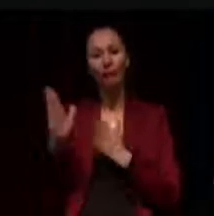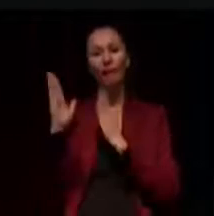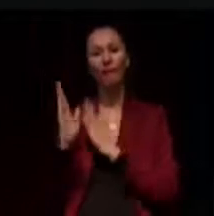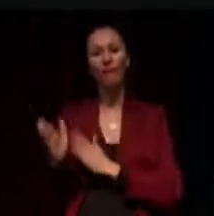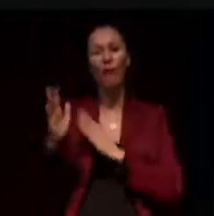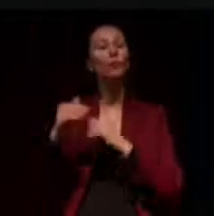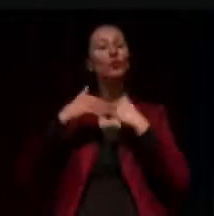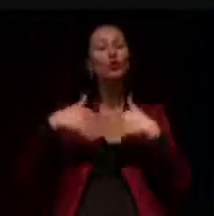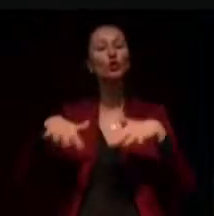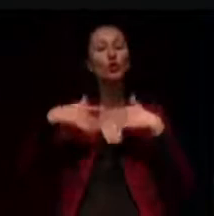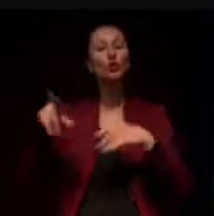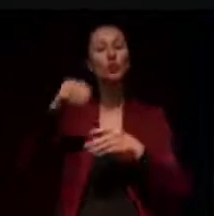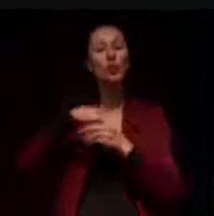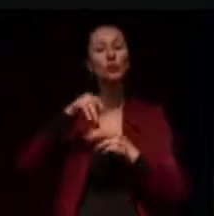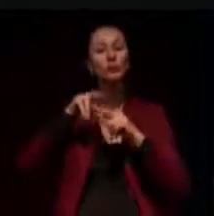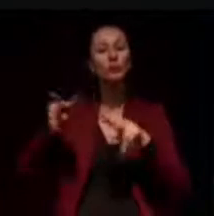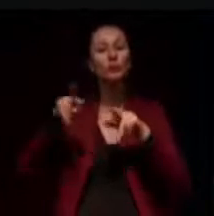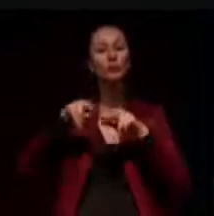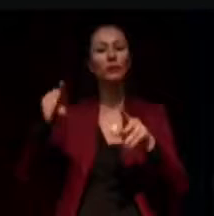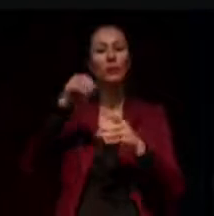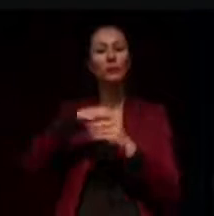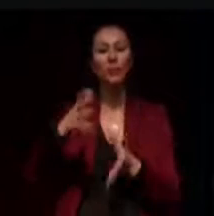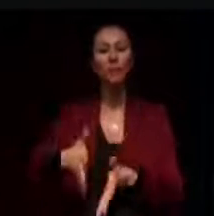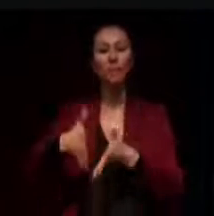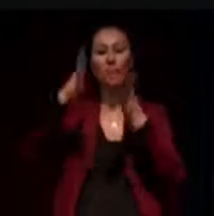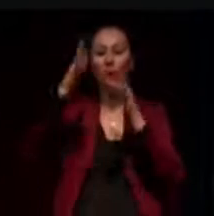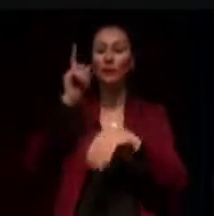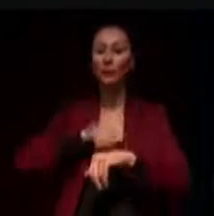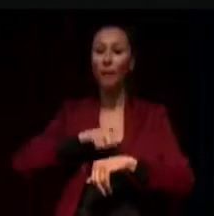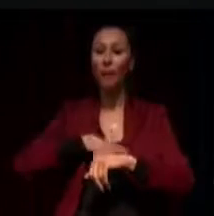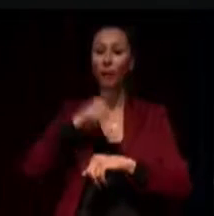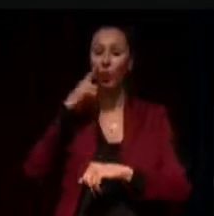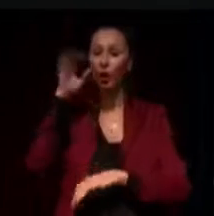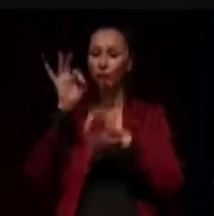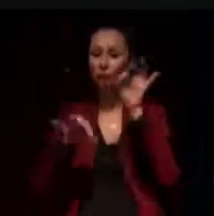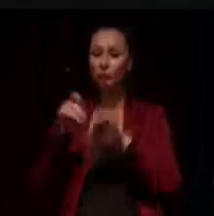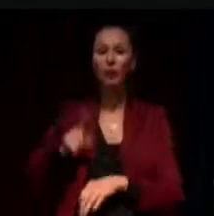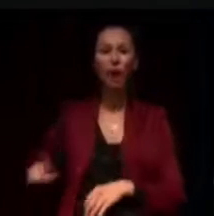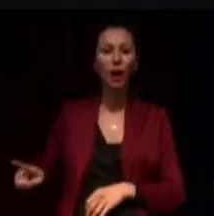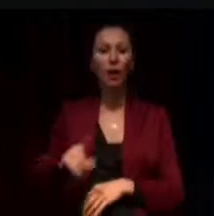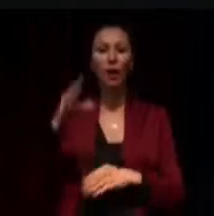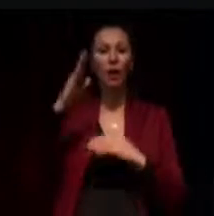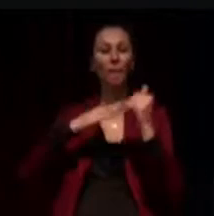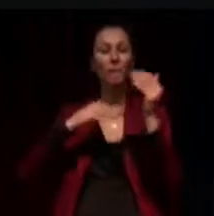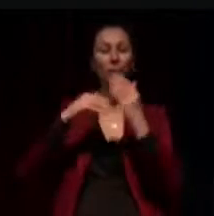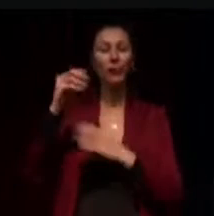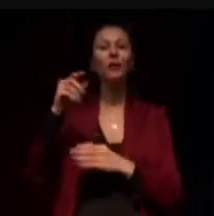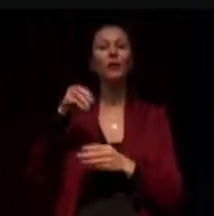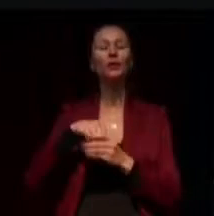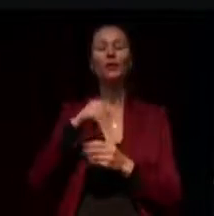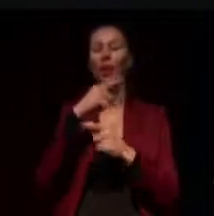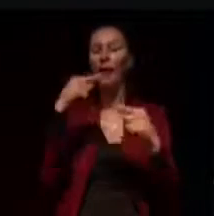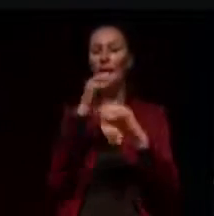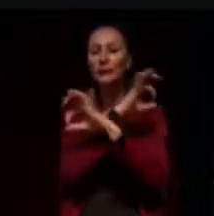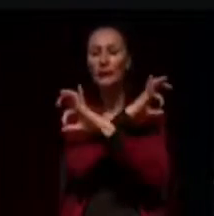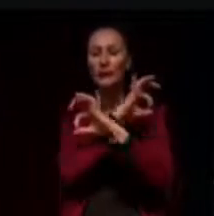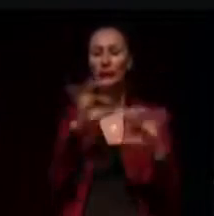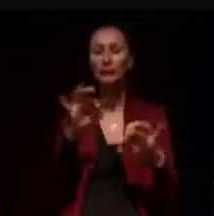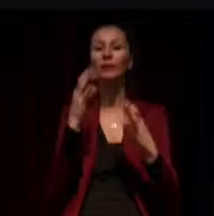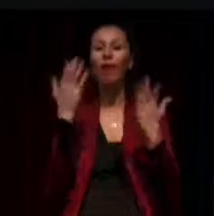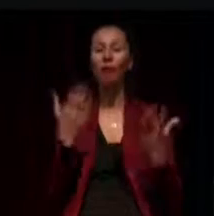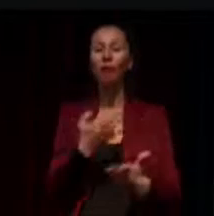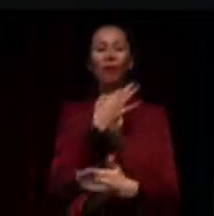çürük binalara zamanında müdahalelerin yapılması, yapı denetimlerinin eksiksiz ifası,